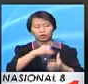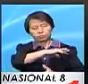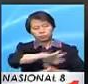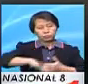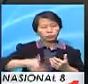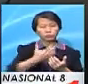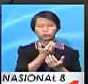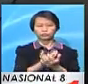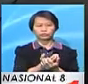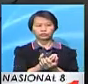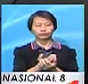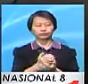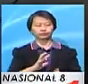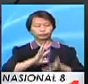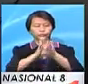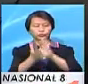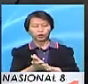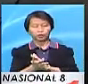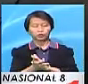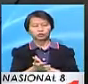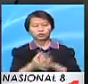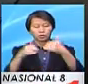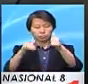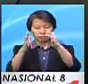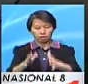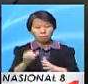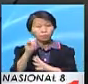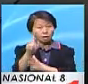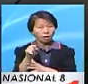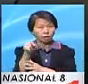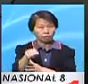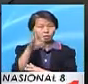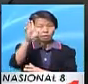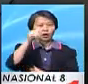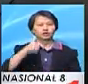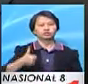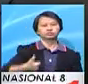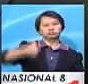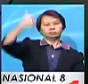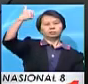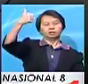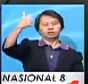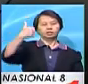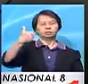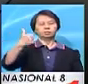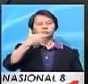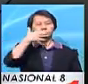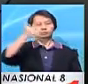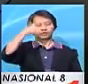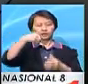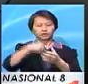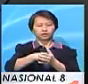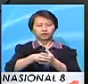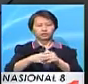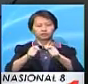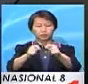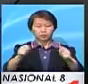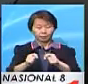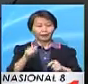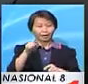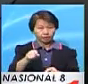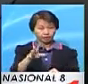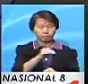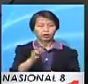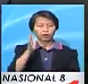keseluruhan. Ya, jadi bukan saja pemain paling bernilai itu akan memenangi pemain terbaik di dalam posisi dia, tetapi